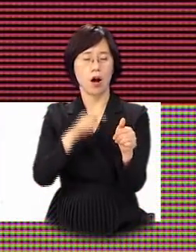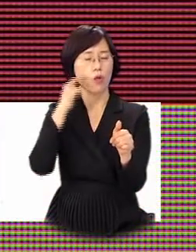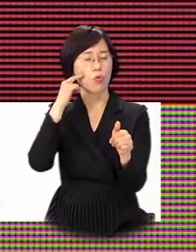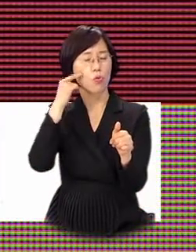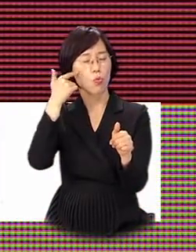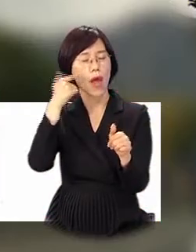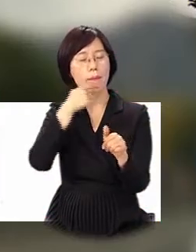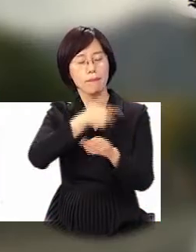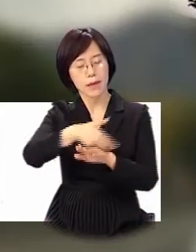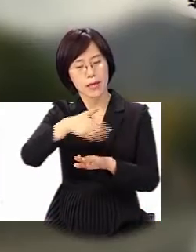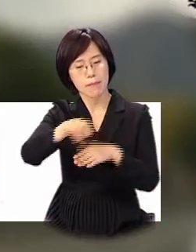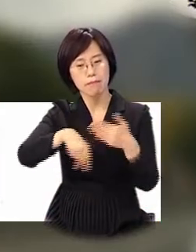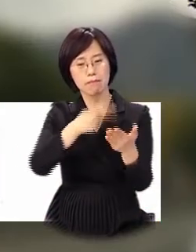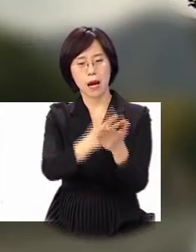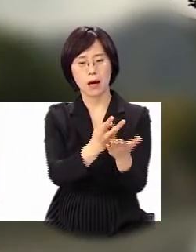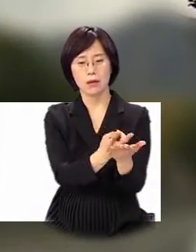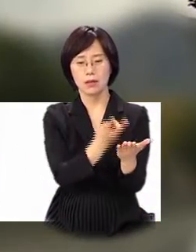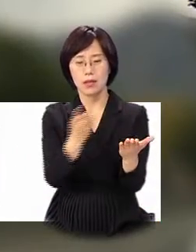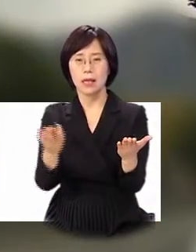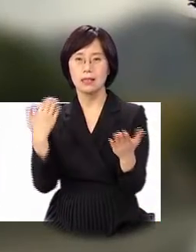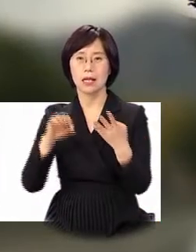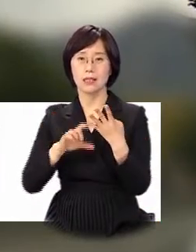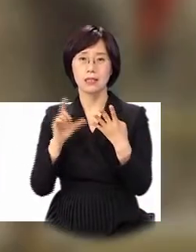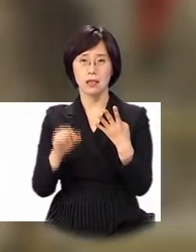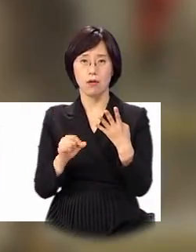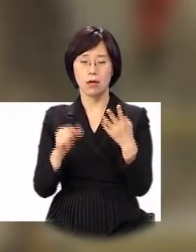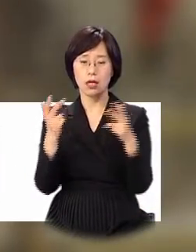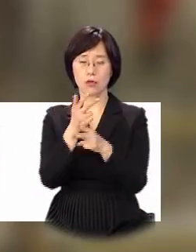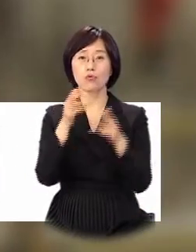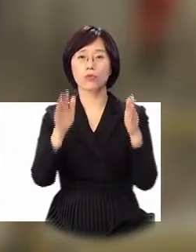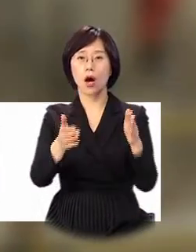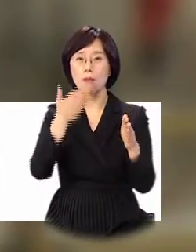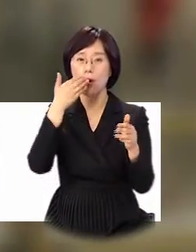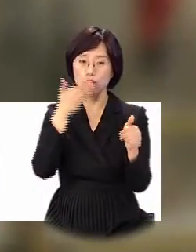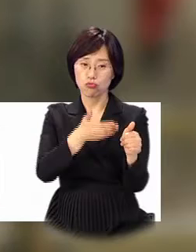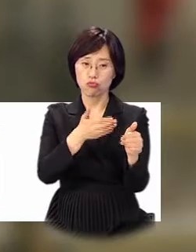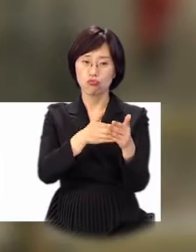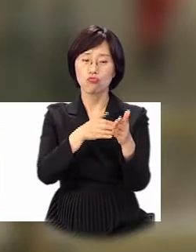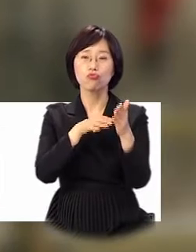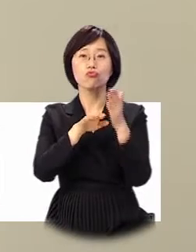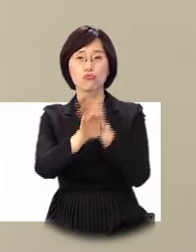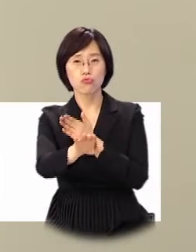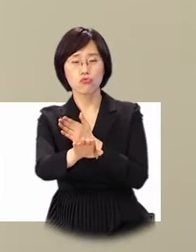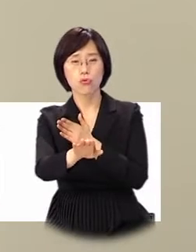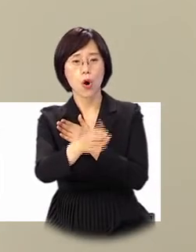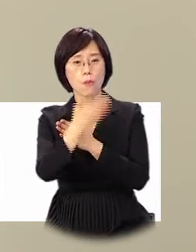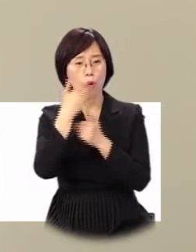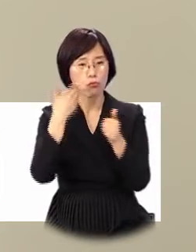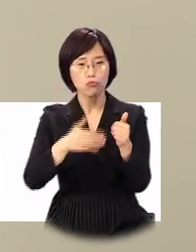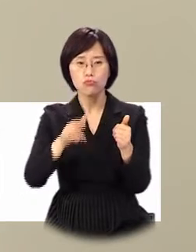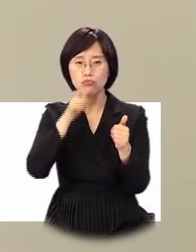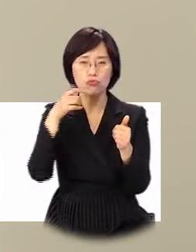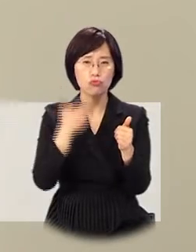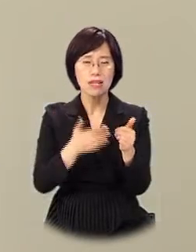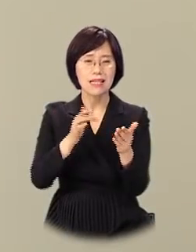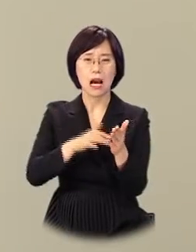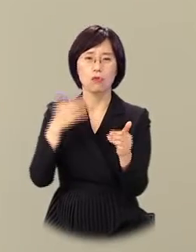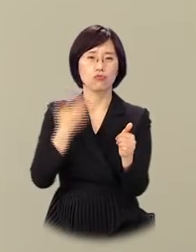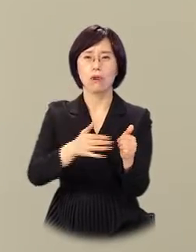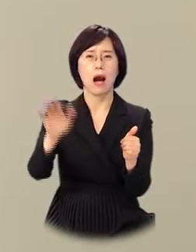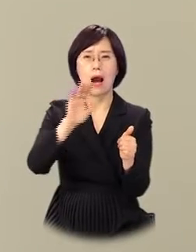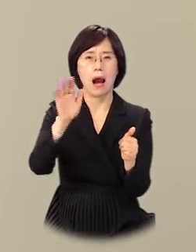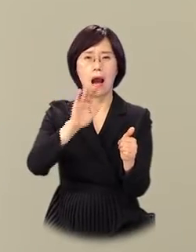뇌출혈로 쓰러진 아버지를 퇴원시킨 지난 4월, 일주일 동안은 음식을 줬지만 그 이후 음식과 물, 처방약